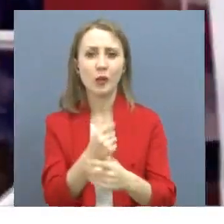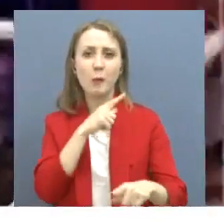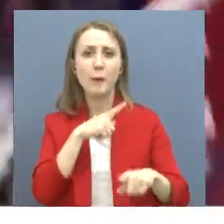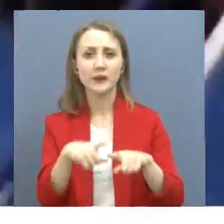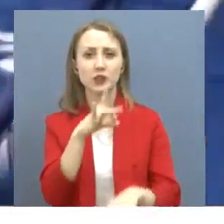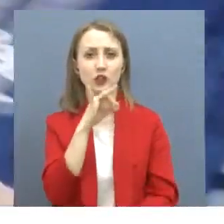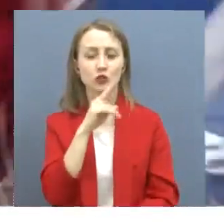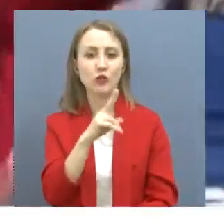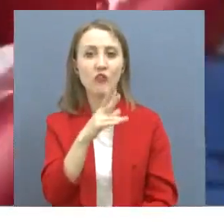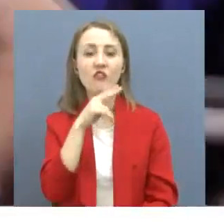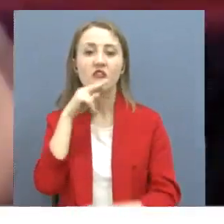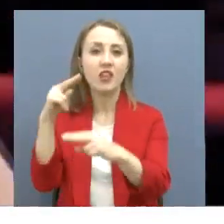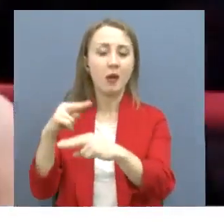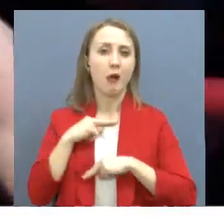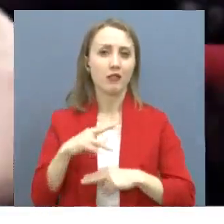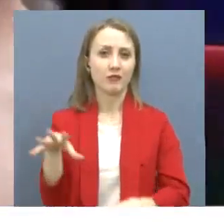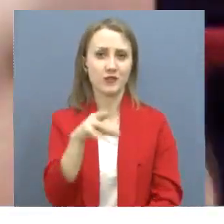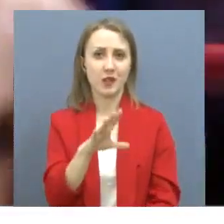привлек внимание мира.